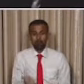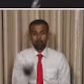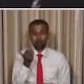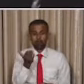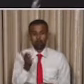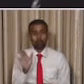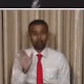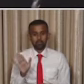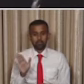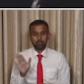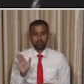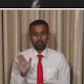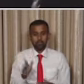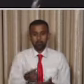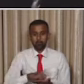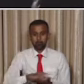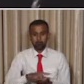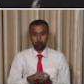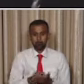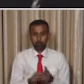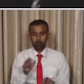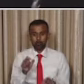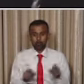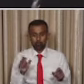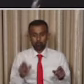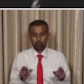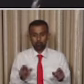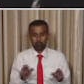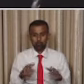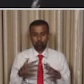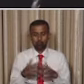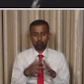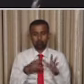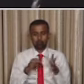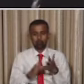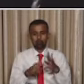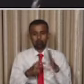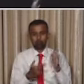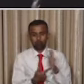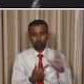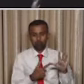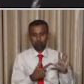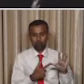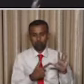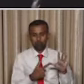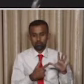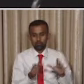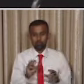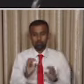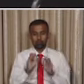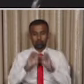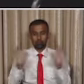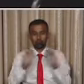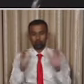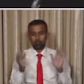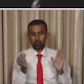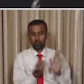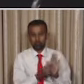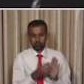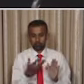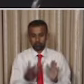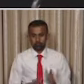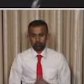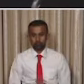සිටින්නේ මානිමාවේ මිනිසුන් බවත් වසන්ත සමරසිංහ සිය ප්‍රකාශනයේ මගින් සඳහන්